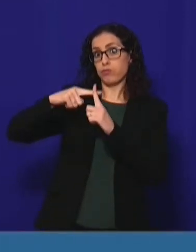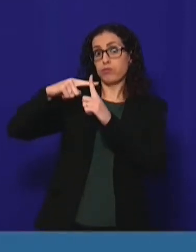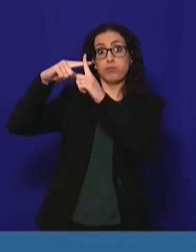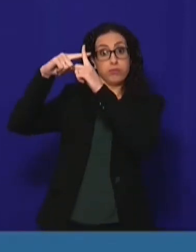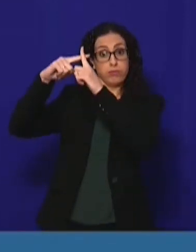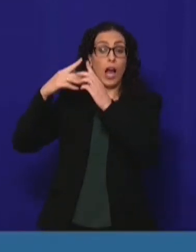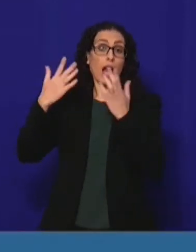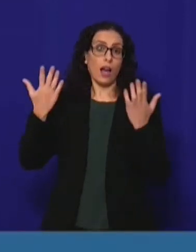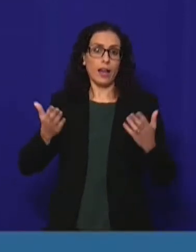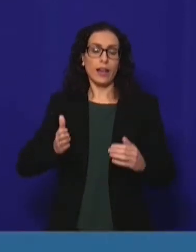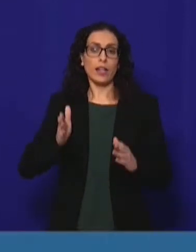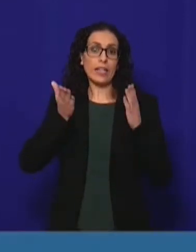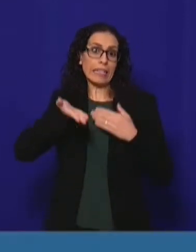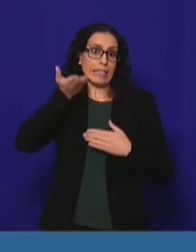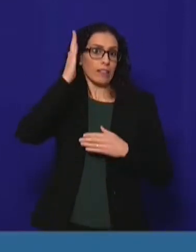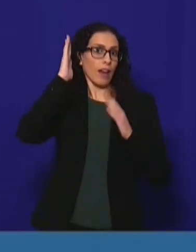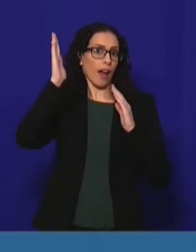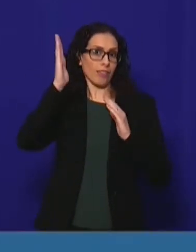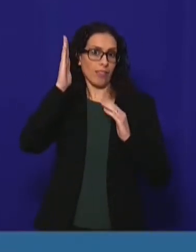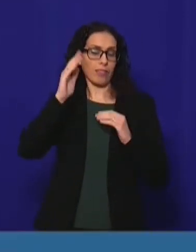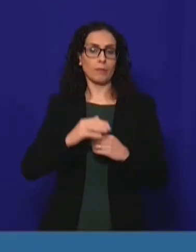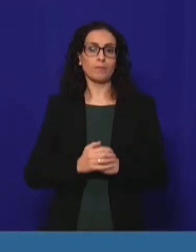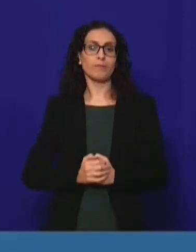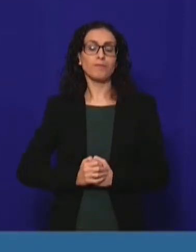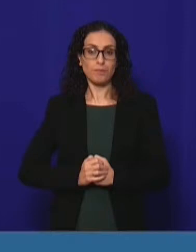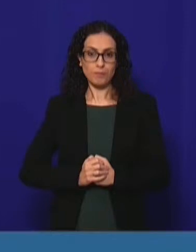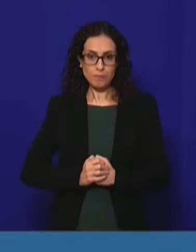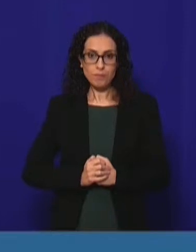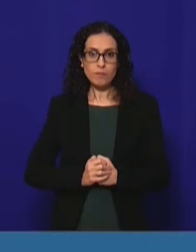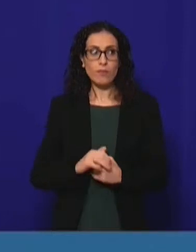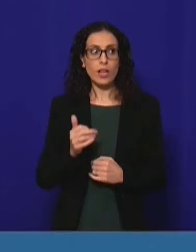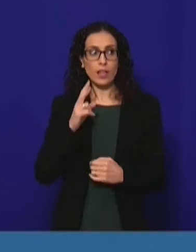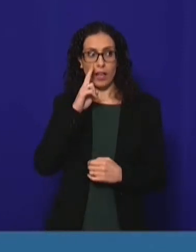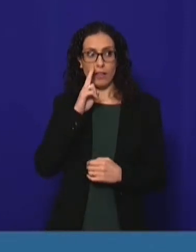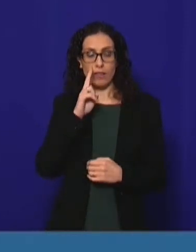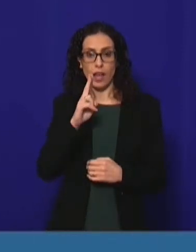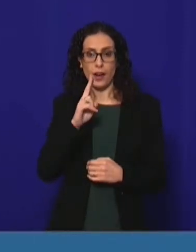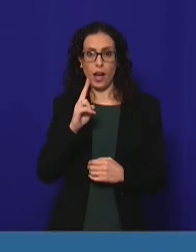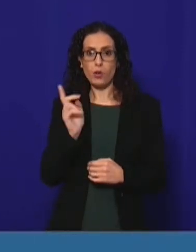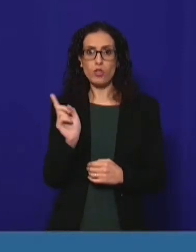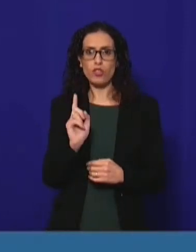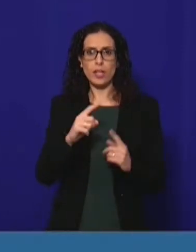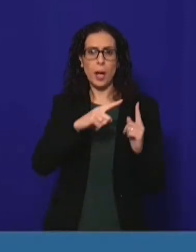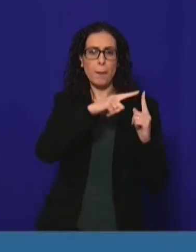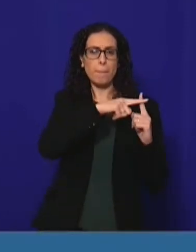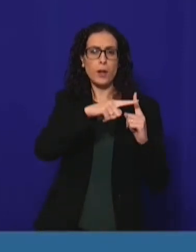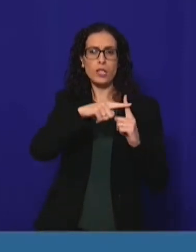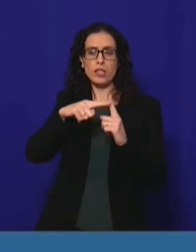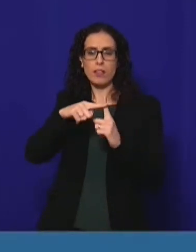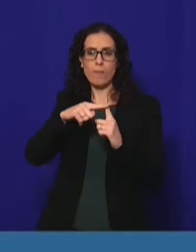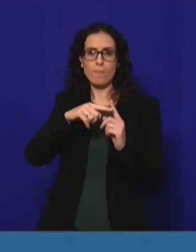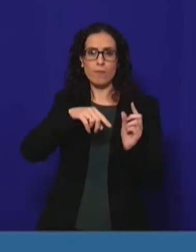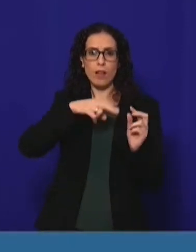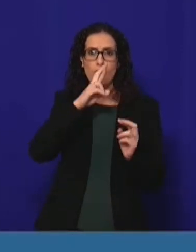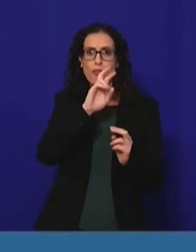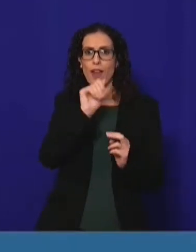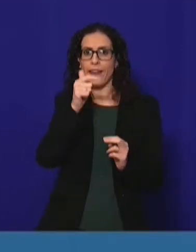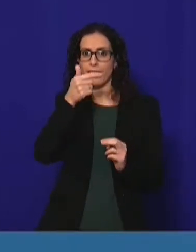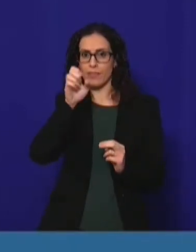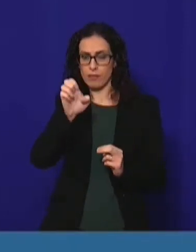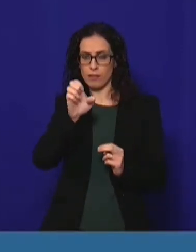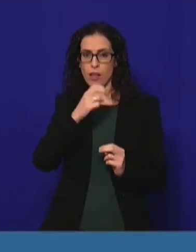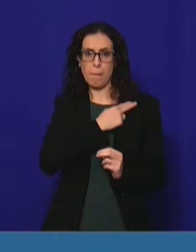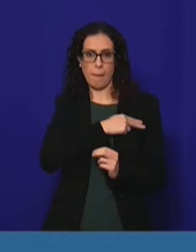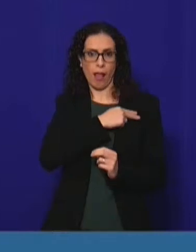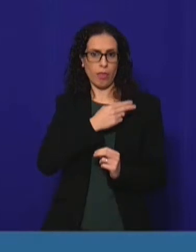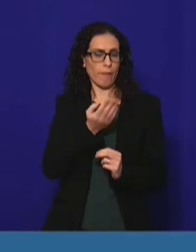ħsieb. Kien ħarsu naqra lejn x'inhija l-positivity rate. Malta aħna